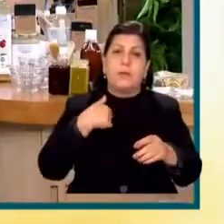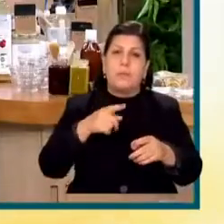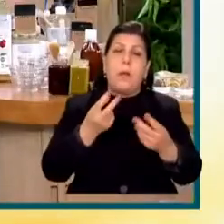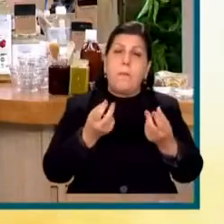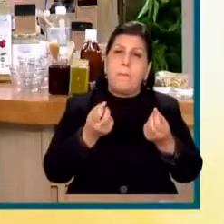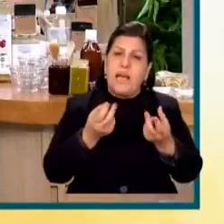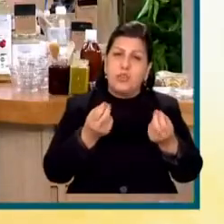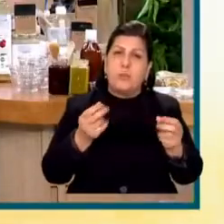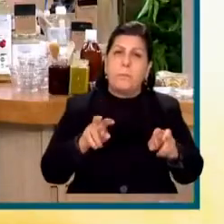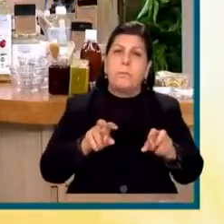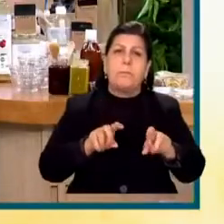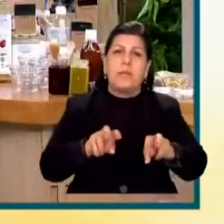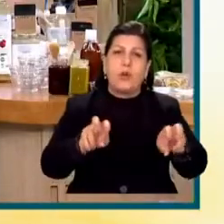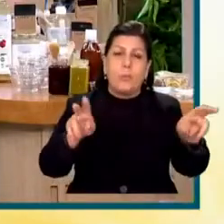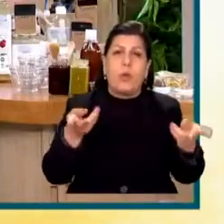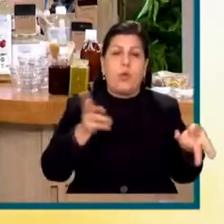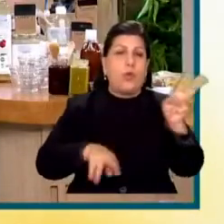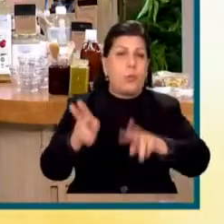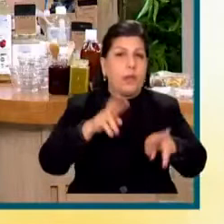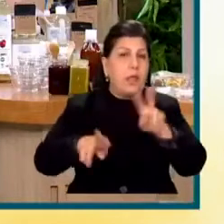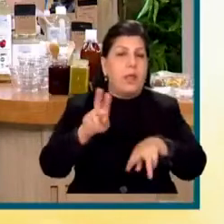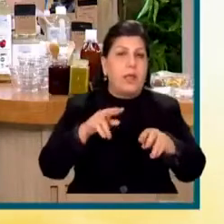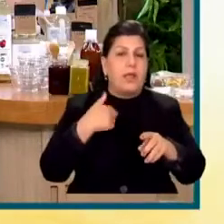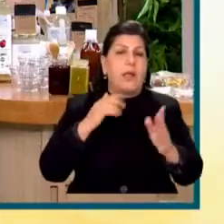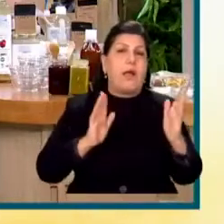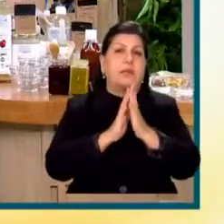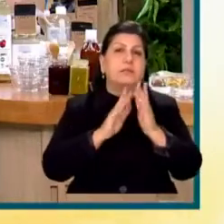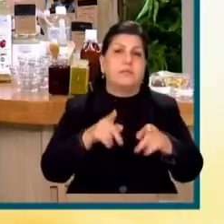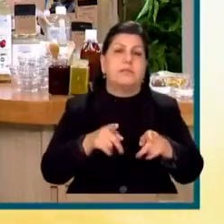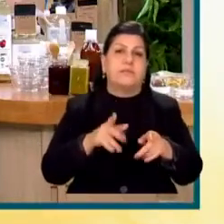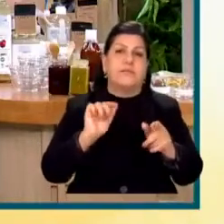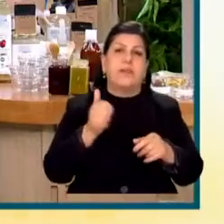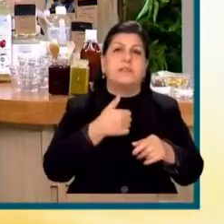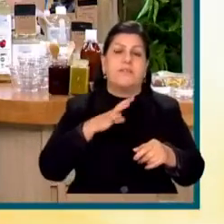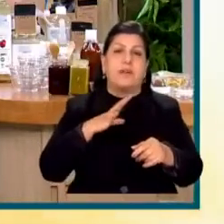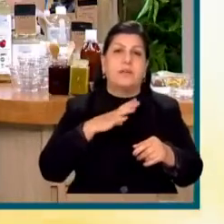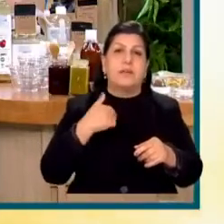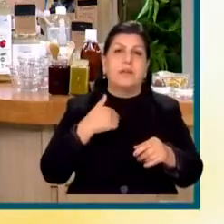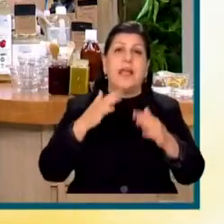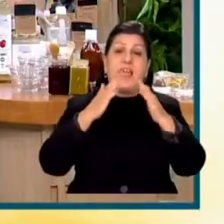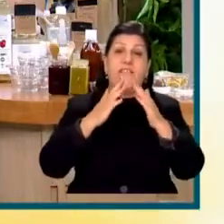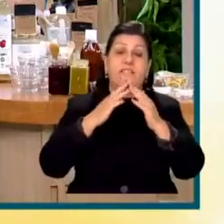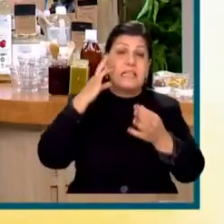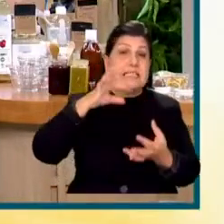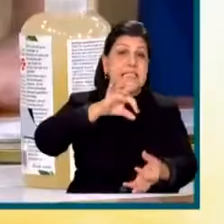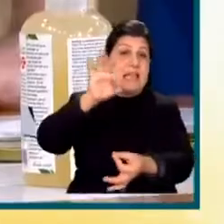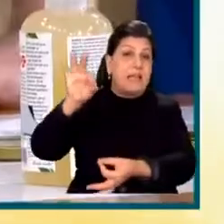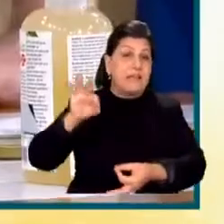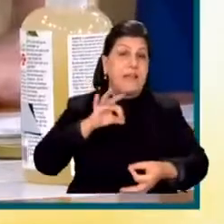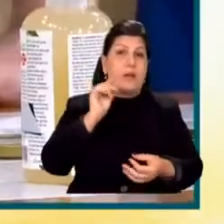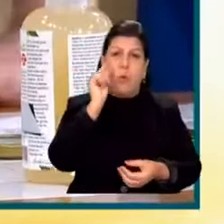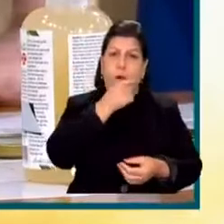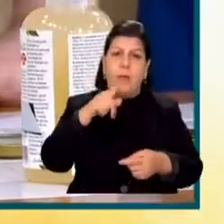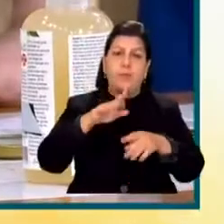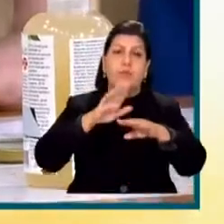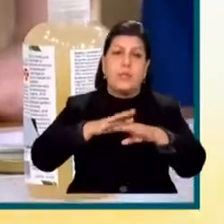mikropları bakterilere karşı bir koruma oluşturması. Evet, tabii ki fonksiyonel. Arayışları. Evet, böyle insanlar şey. Evlerinde kolayca bu çözümlere